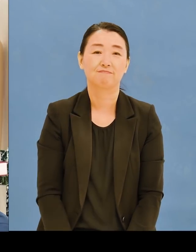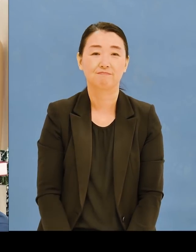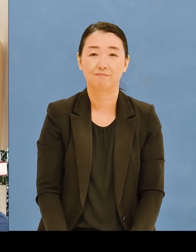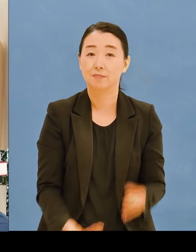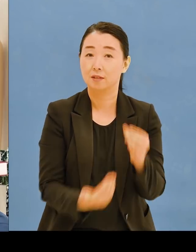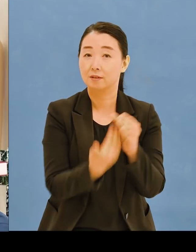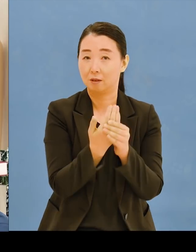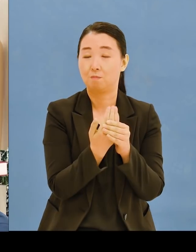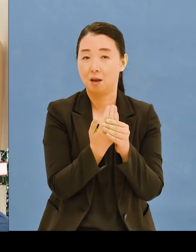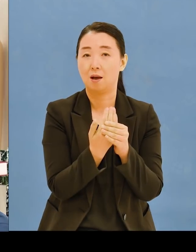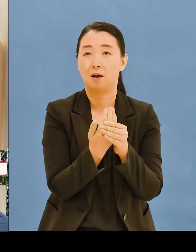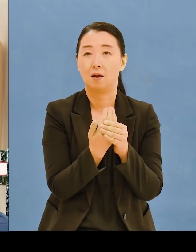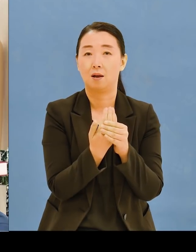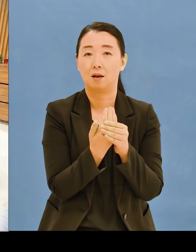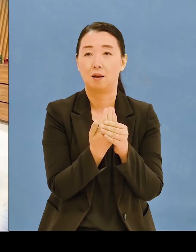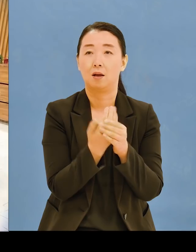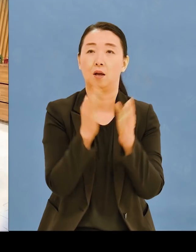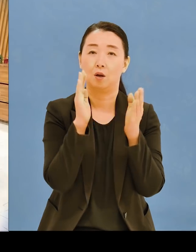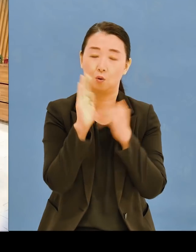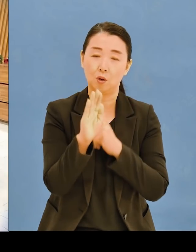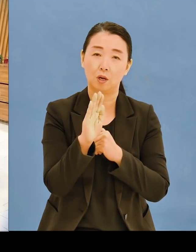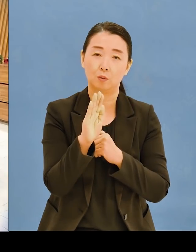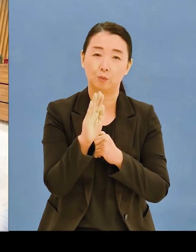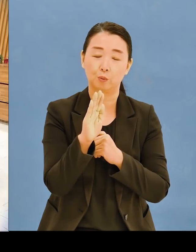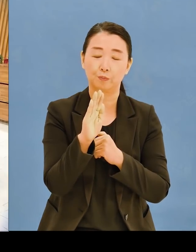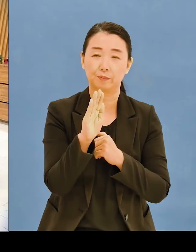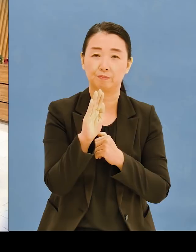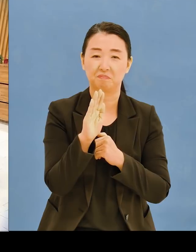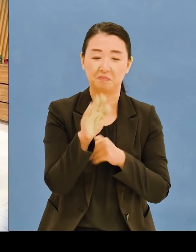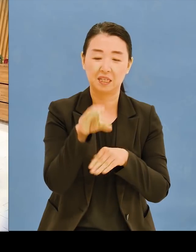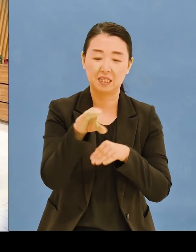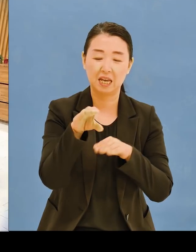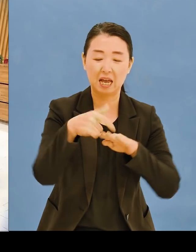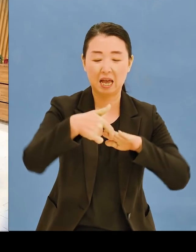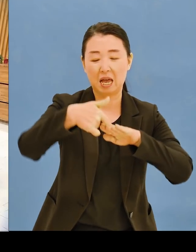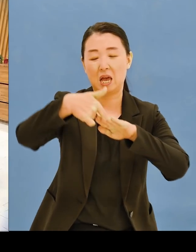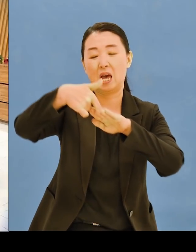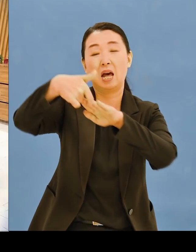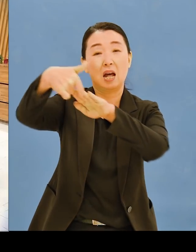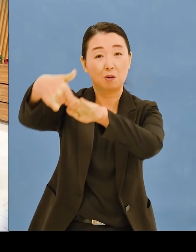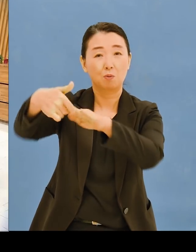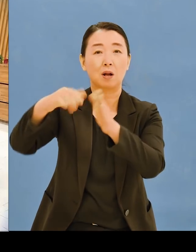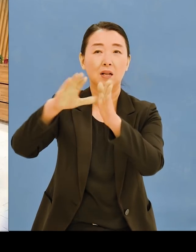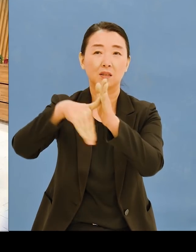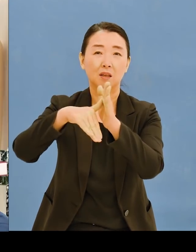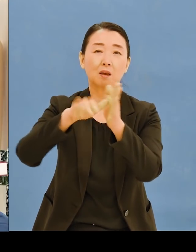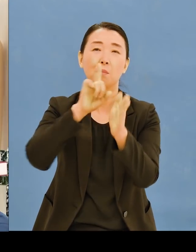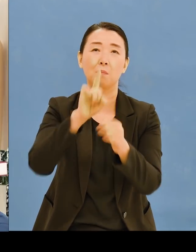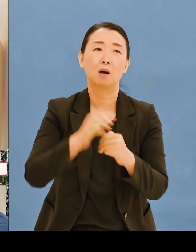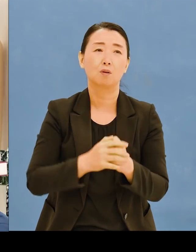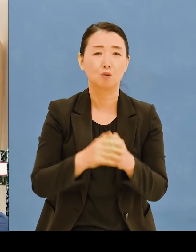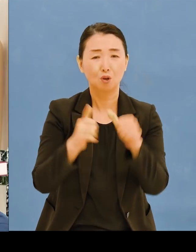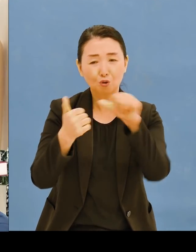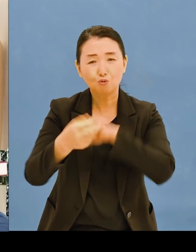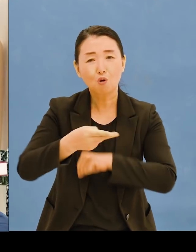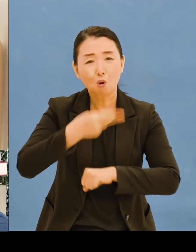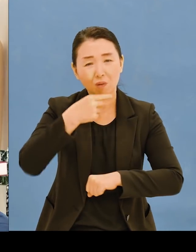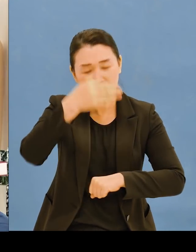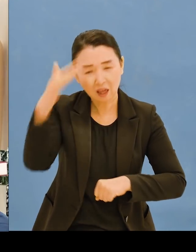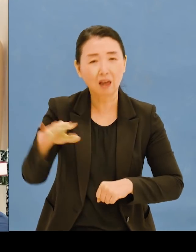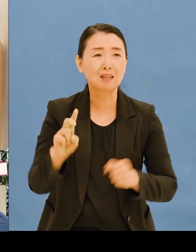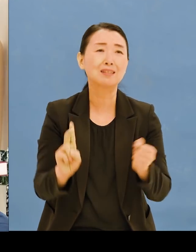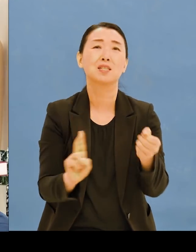사고가 나고 이제 뭐 그 레카차 와가지고 차 이제 끌고 가는데도 이제 옆에서 이제 들리는 소리가 아유 안 죽은 게